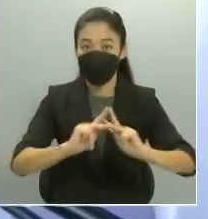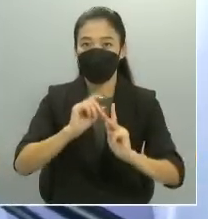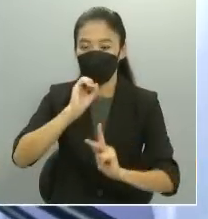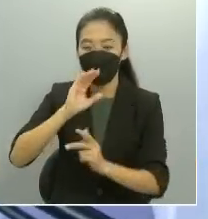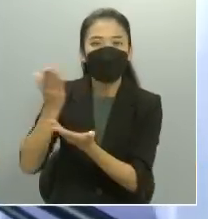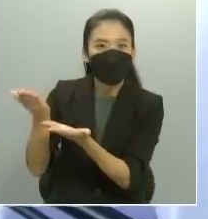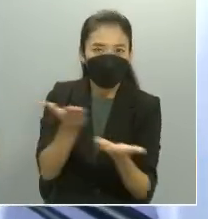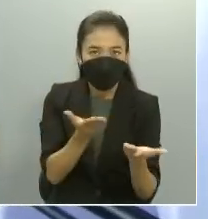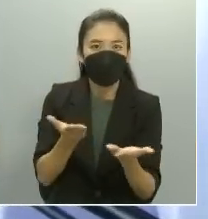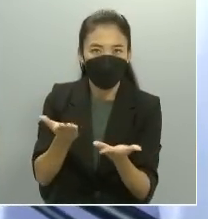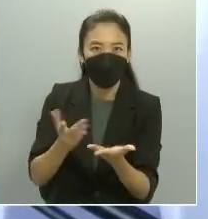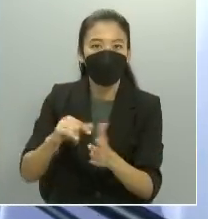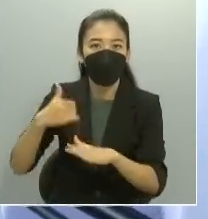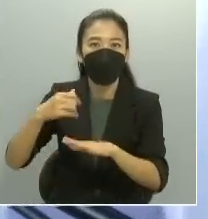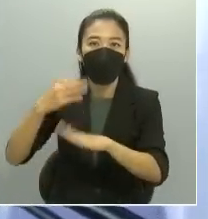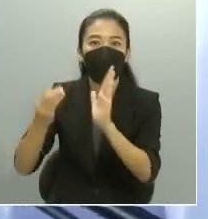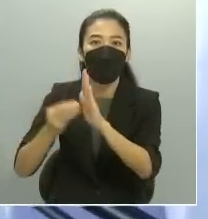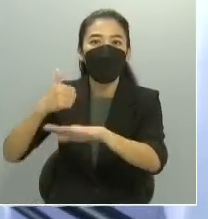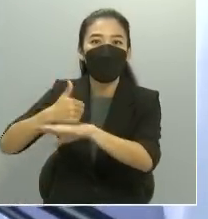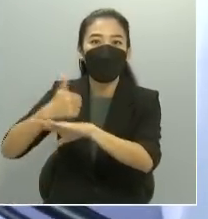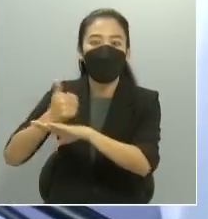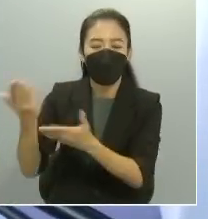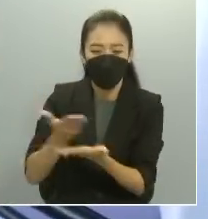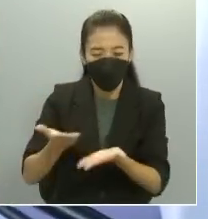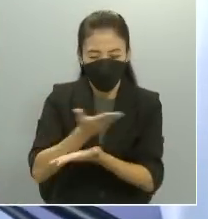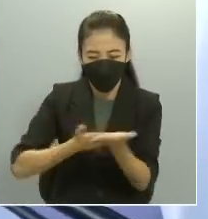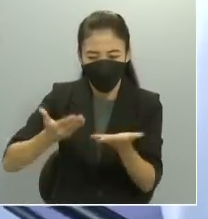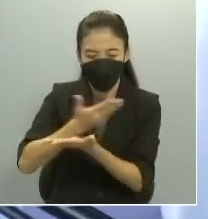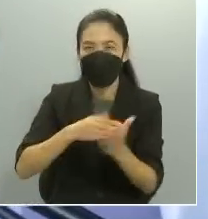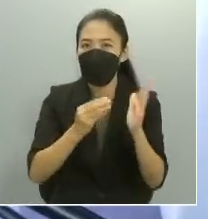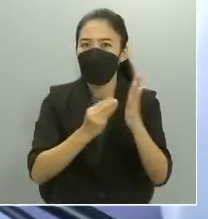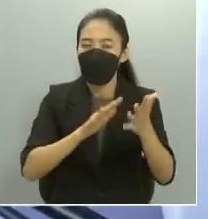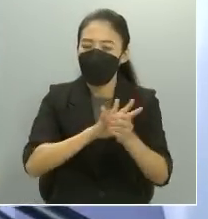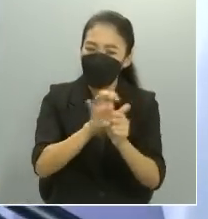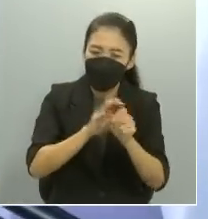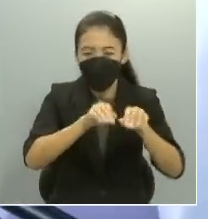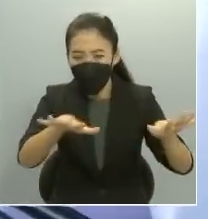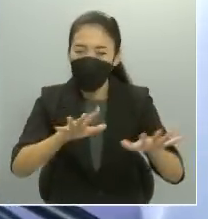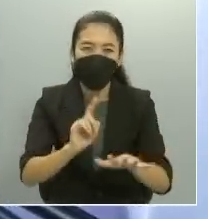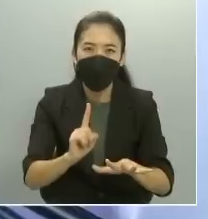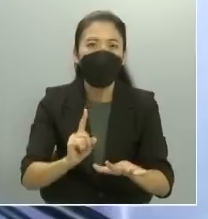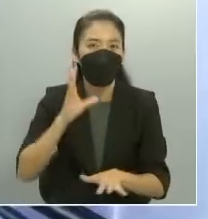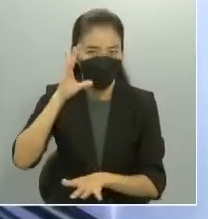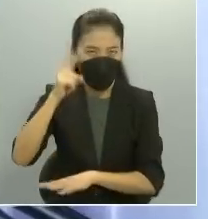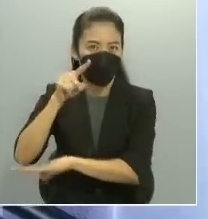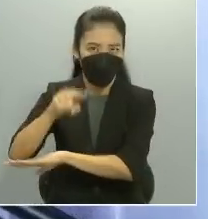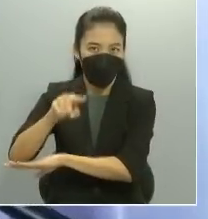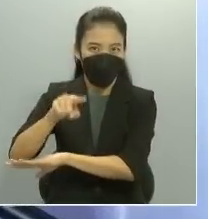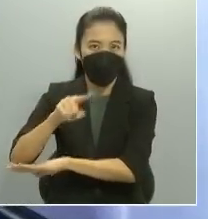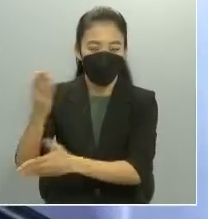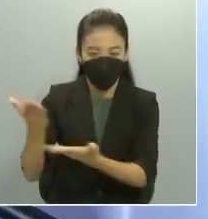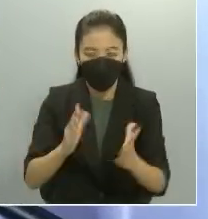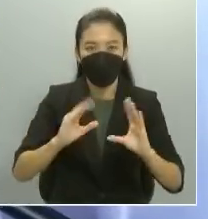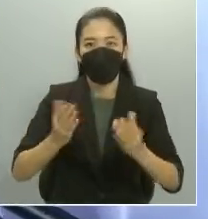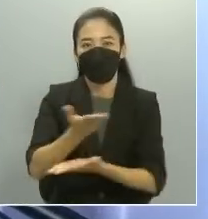หารือเตรียมความพร้อมรองรับสถานการณ์โควิชในกทมบ่ายวันพรุ่งนี้เลยนะโดยการเรียกประชุมด่วนจริงๆ